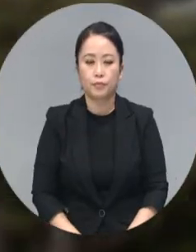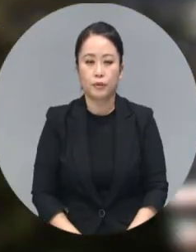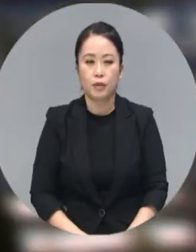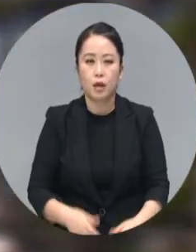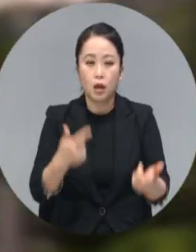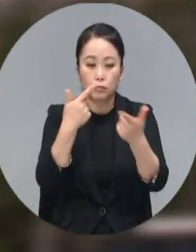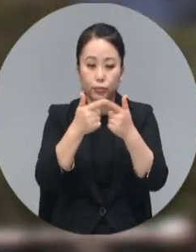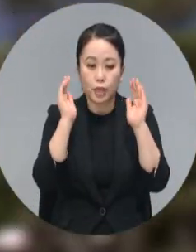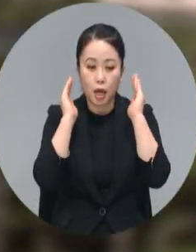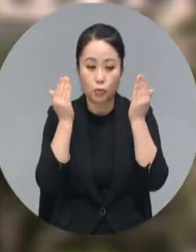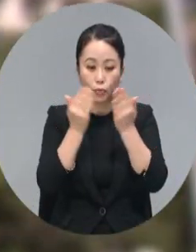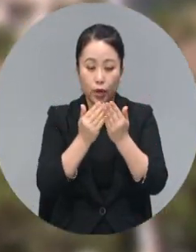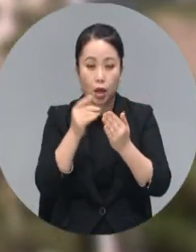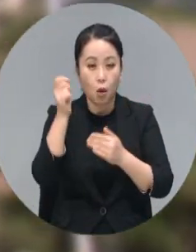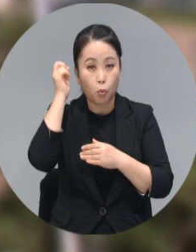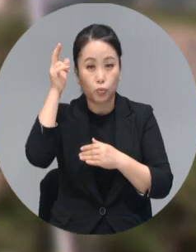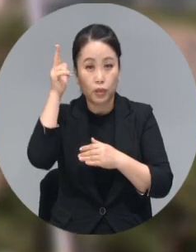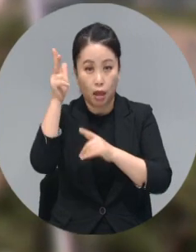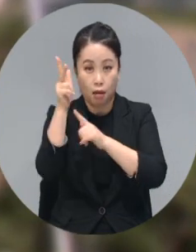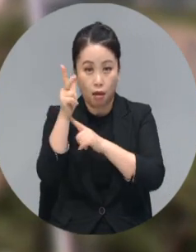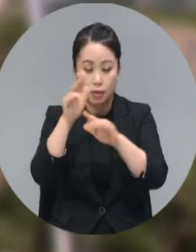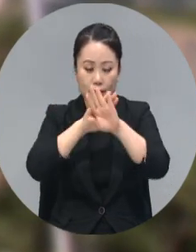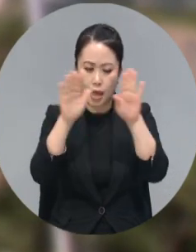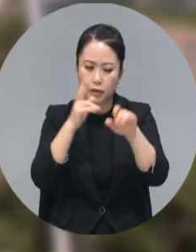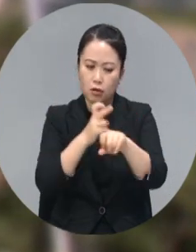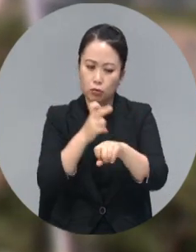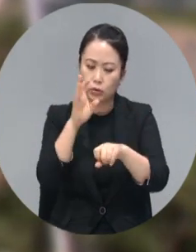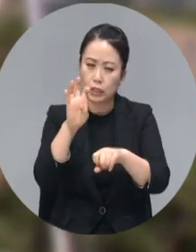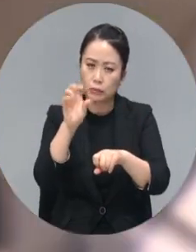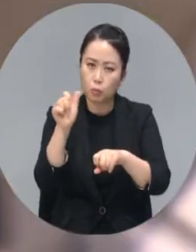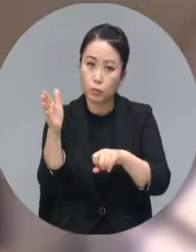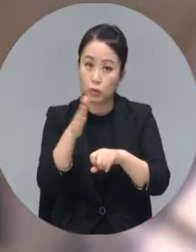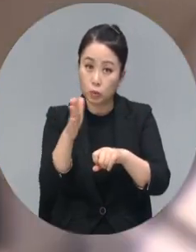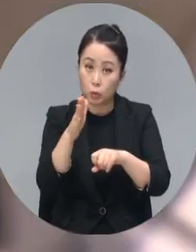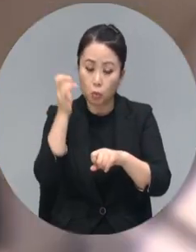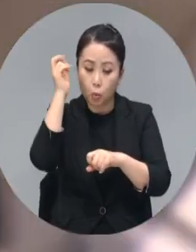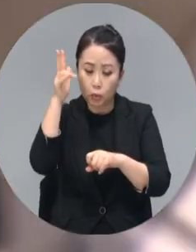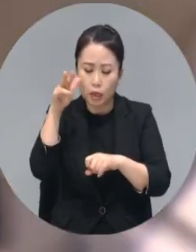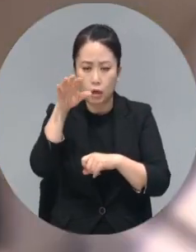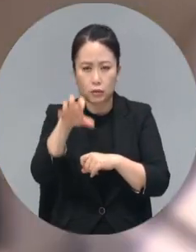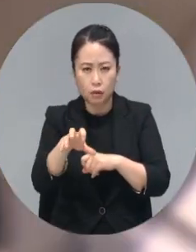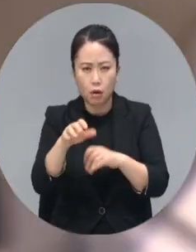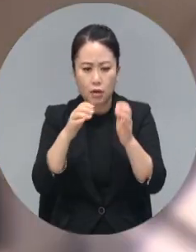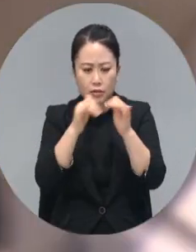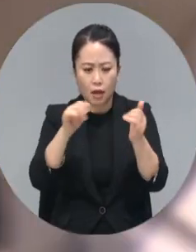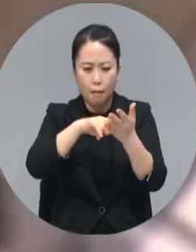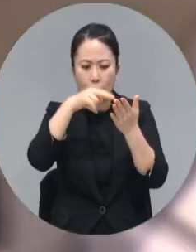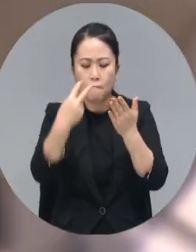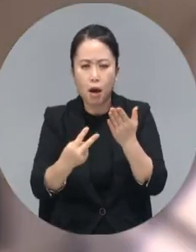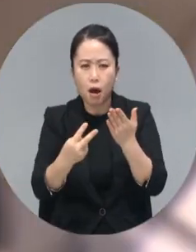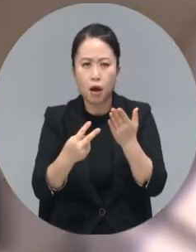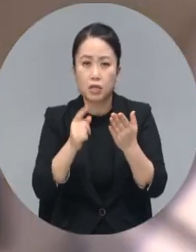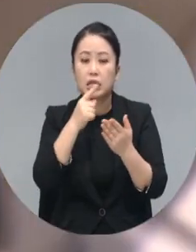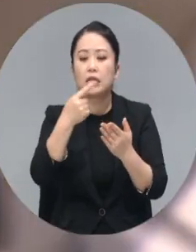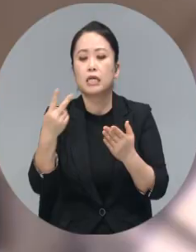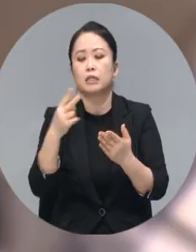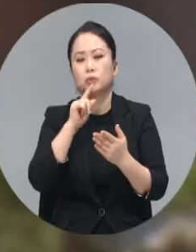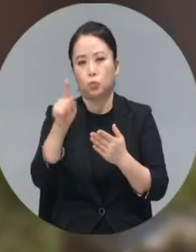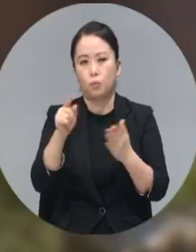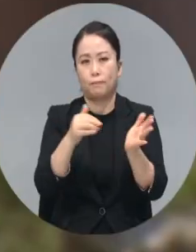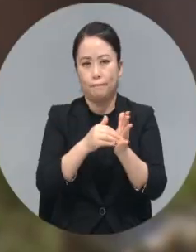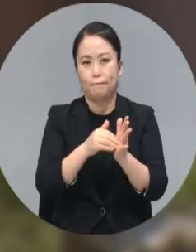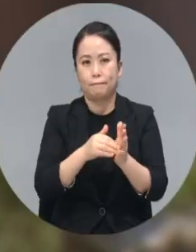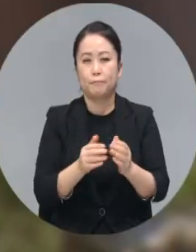부산 해운대의 한 호텔. 낮 12시 45분쯤 이 호텔에서 사람이 뛰어내렸단 112 신고가